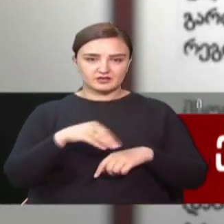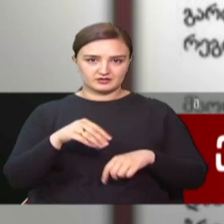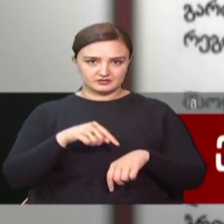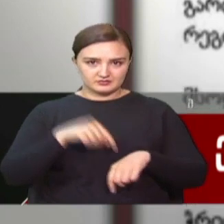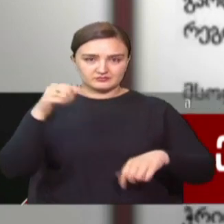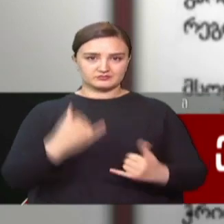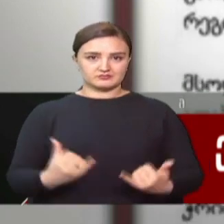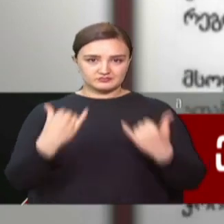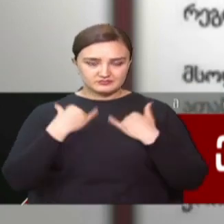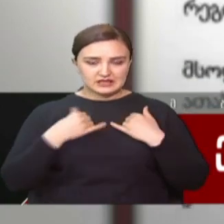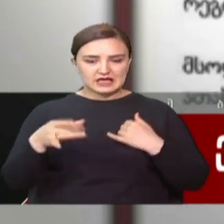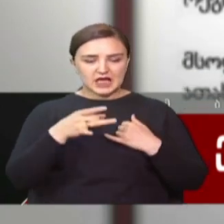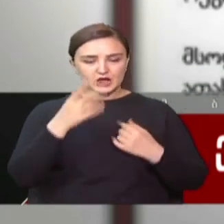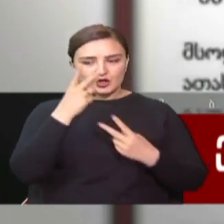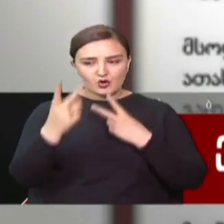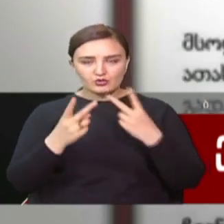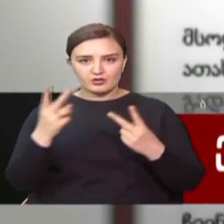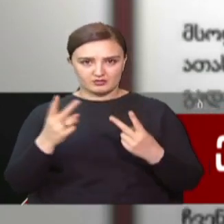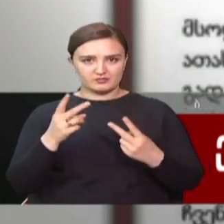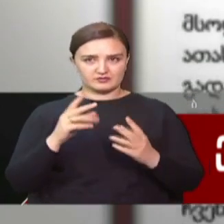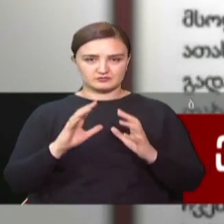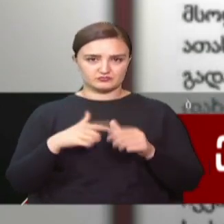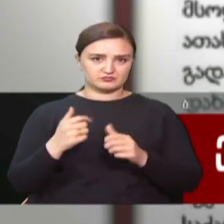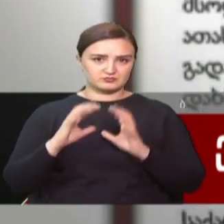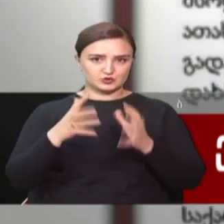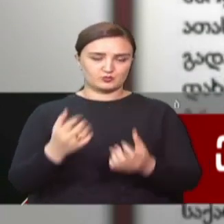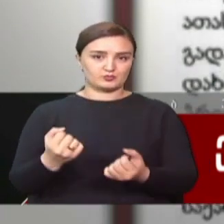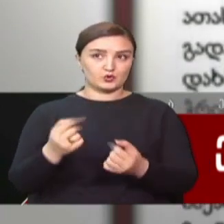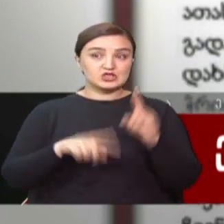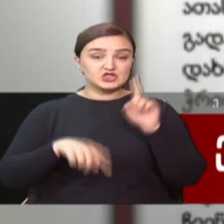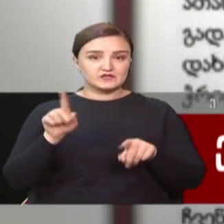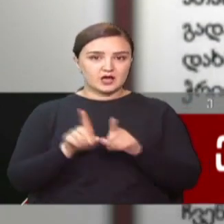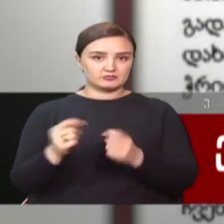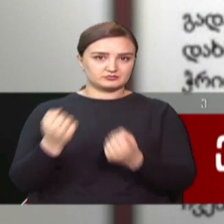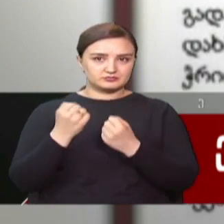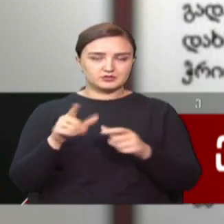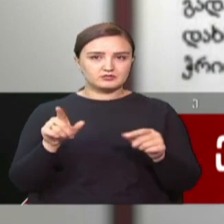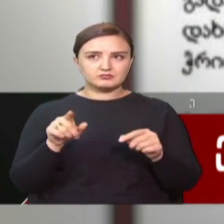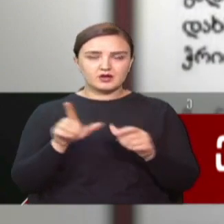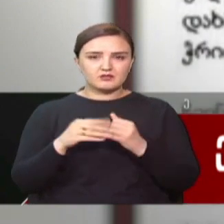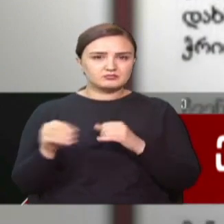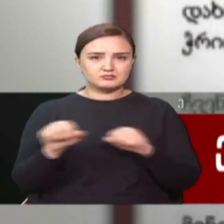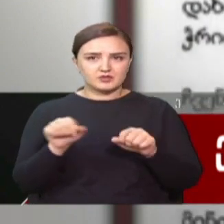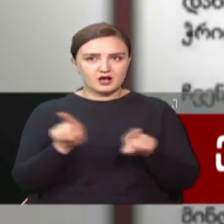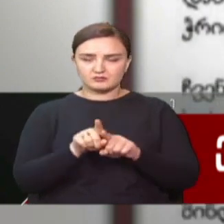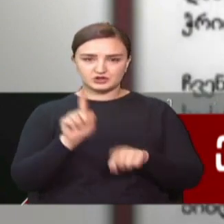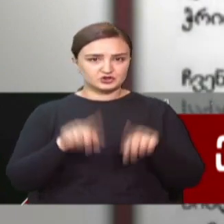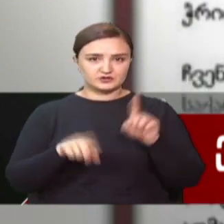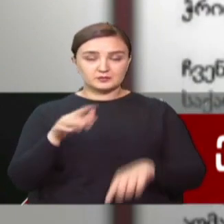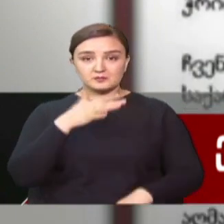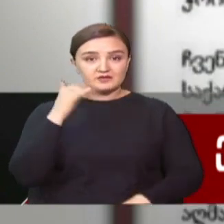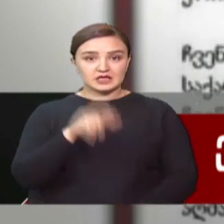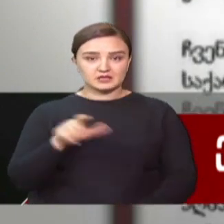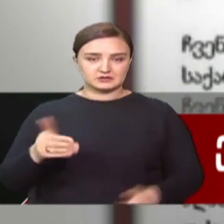dazaralebuli regionebis monahulebisa da solidarobistvis. Soplio istoriashi ishuiatia mzgavsi mashtabis stikhiuri ubedureba, romelmac 10.000-obit